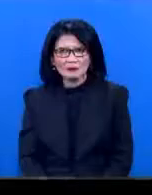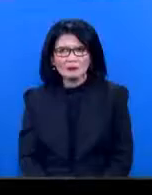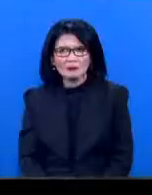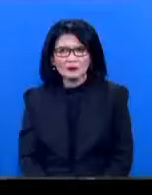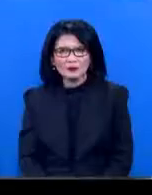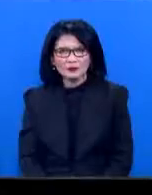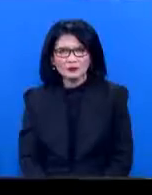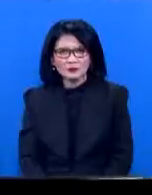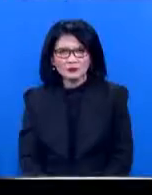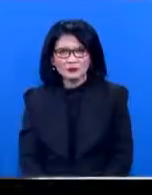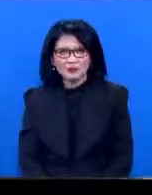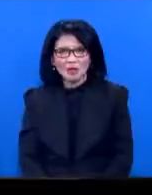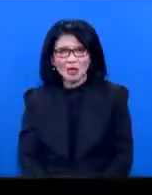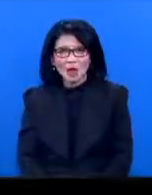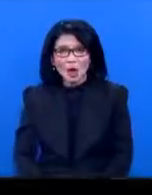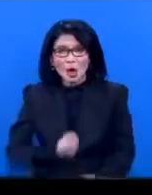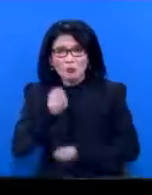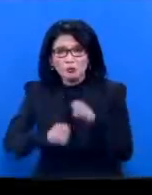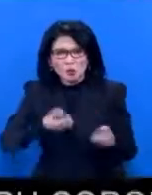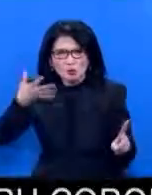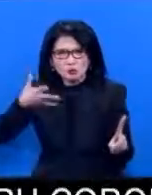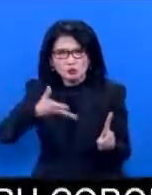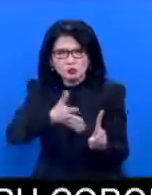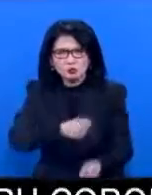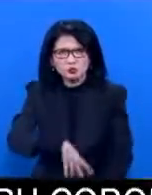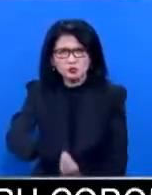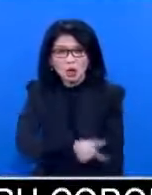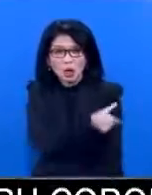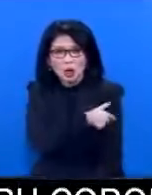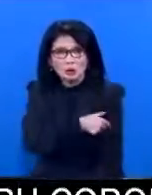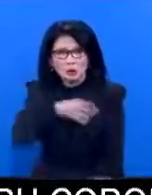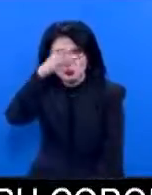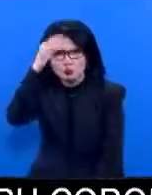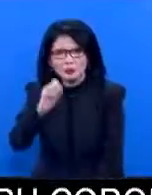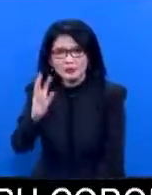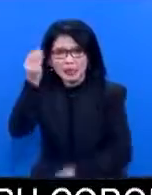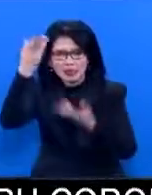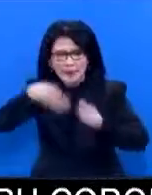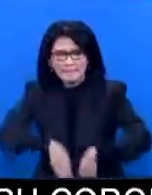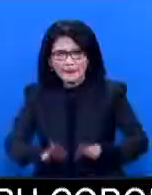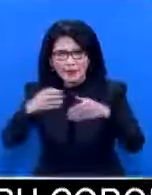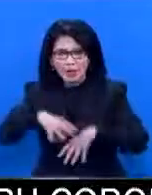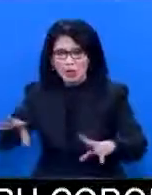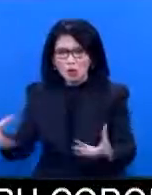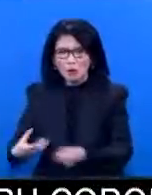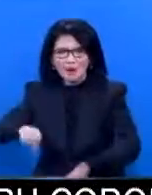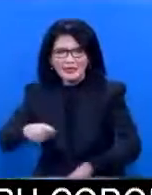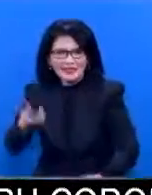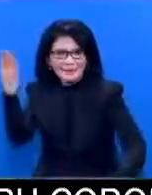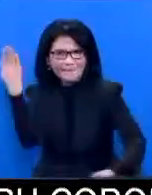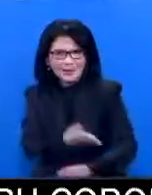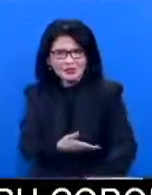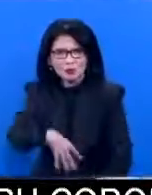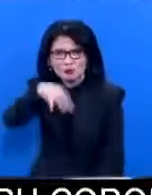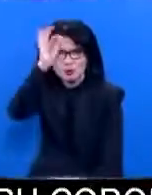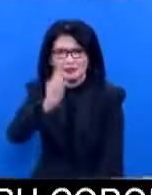Ini dia. Upaya pengejaran yang dilakukan petugas Satreskrim Polsek Metro Menteng Jakarta Pusat terhadap anggota geng motor pembacok anggota Polsek